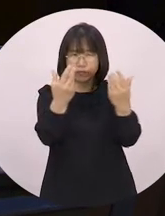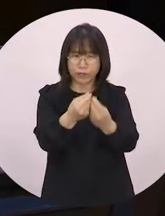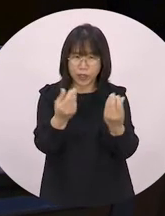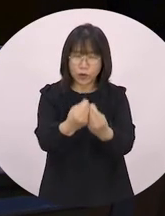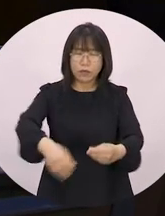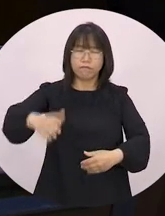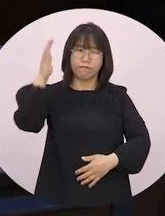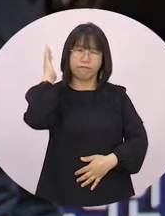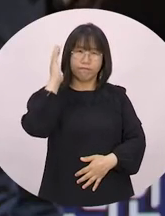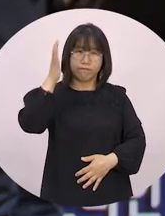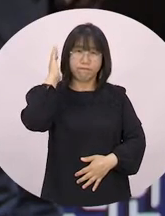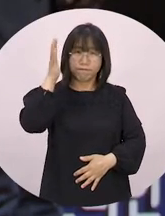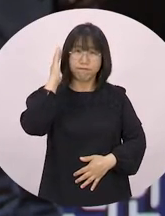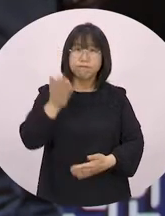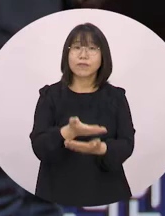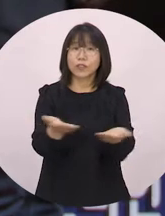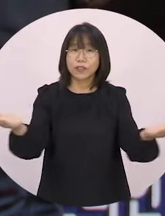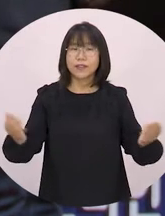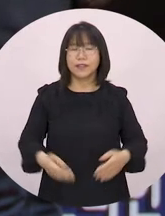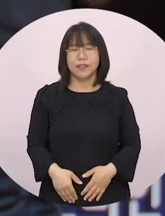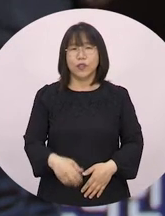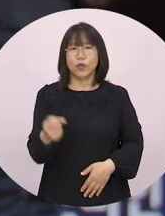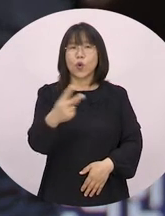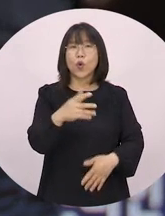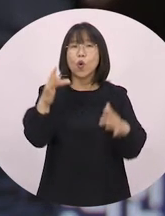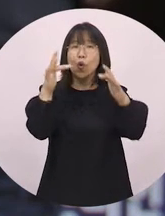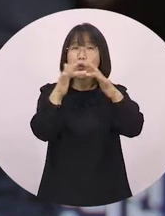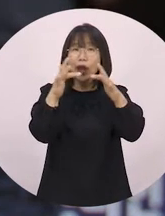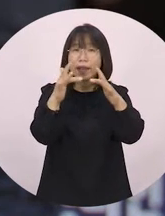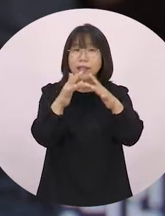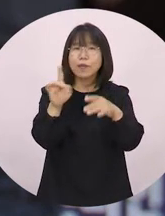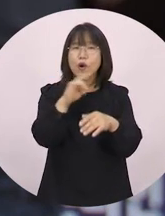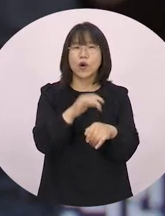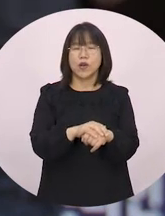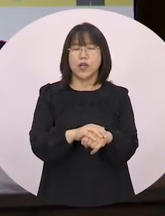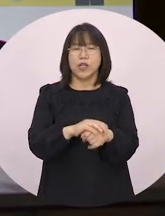열띤 강의를 펼쳤습니다. 또 실시간 온라인 강의의